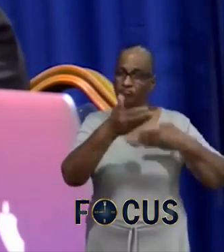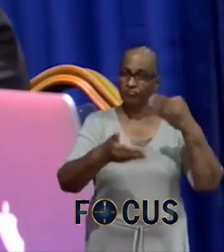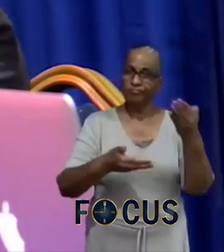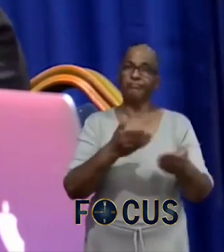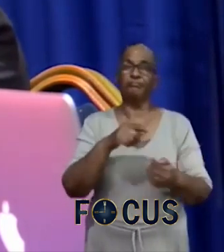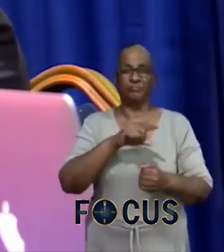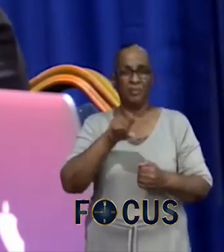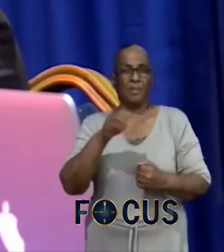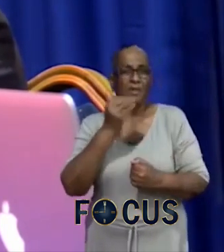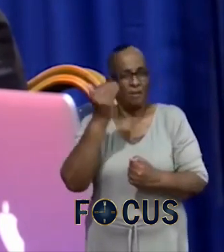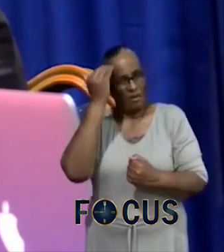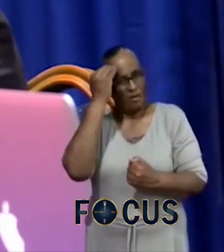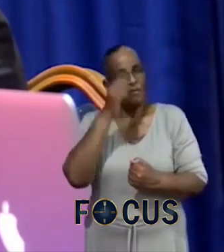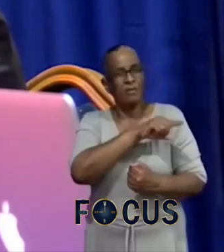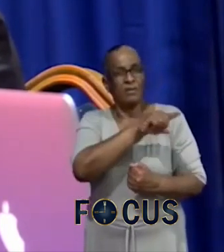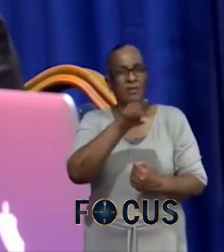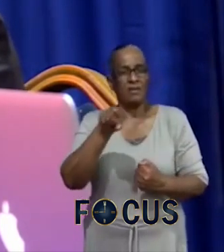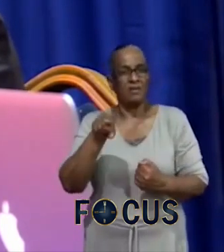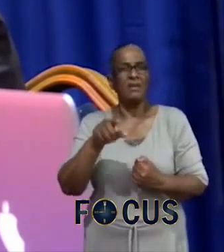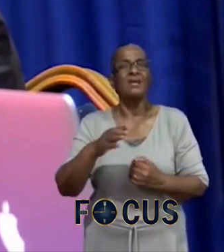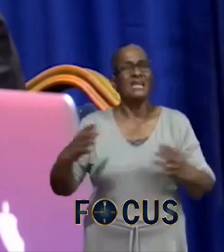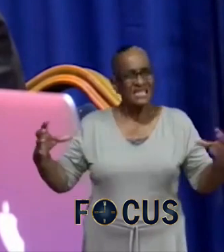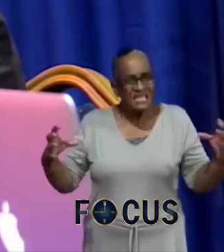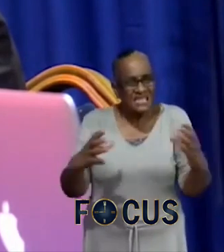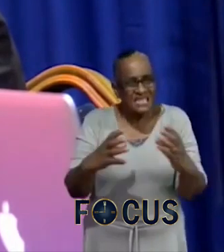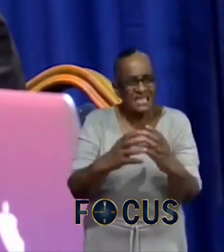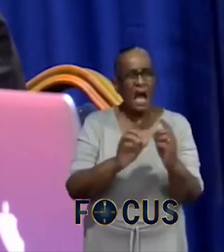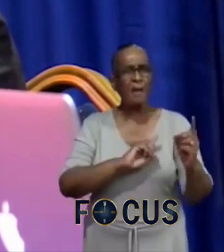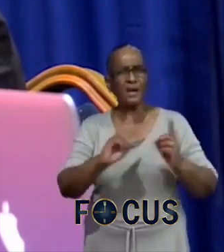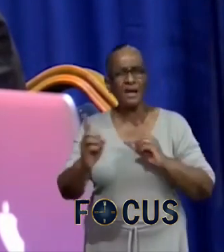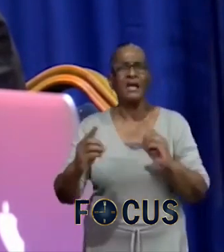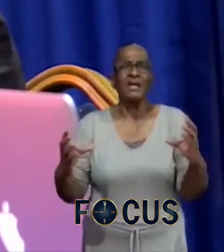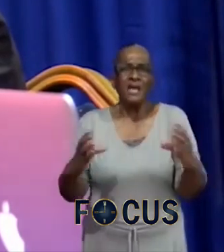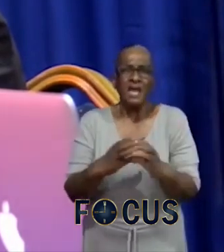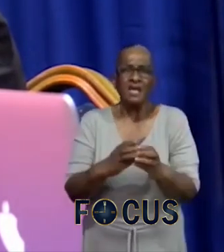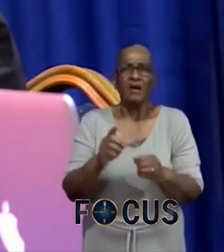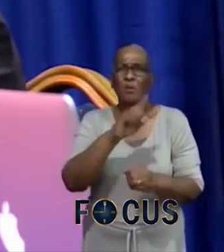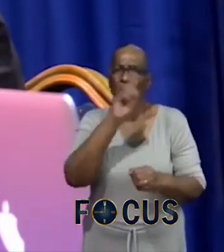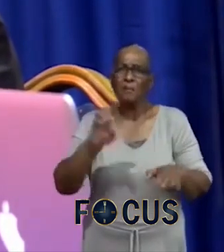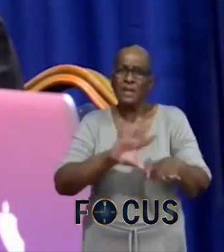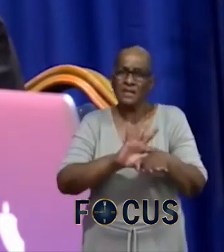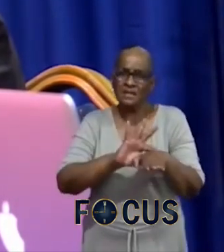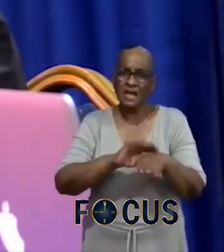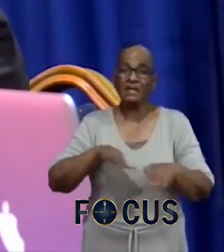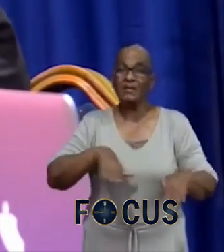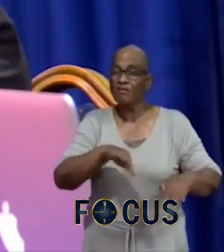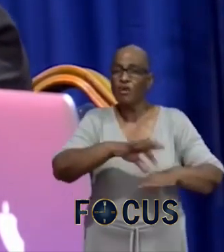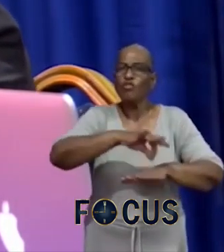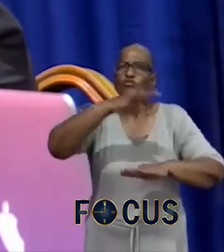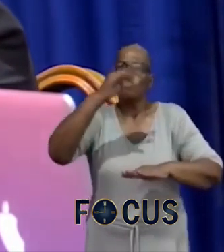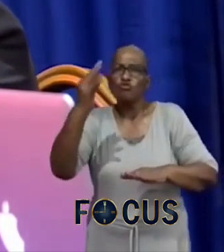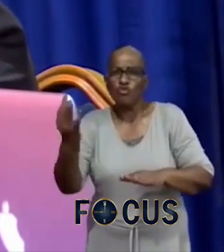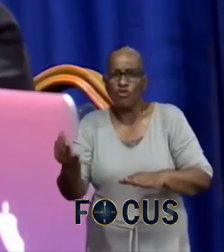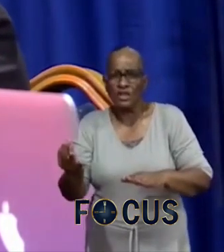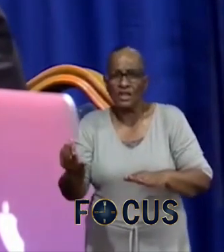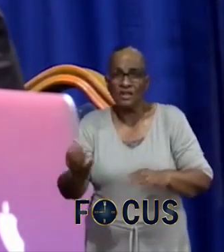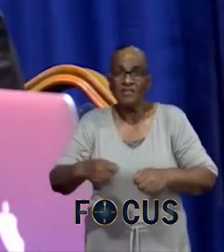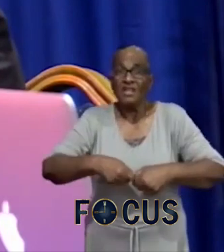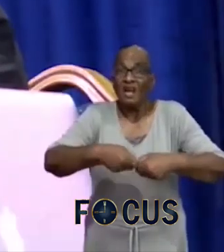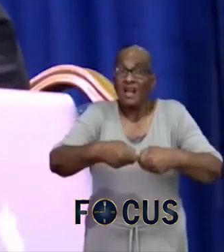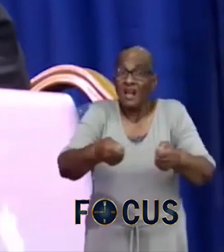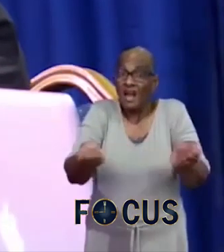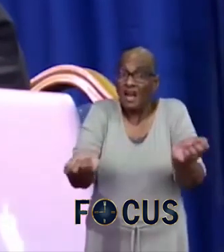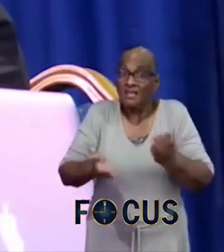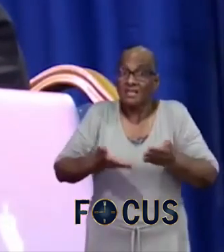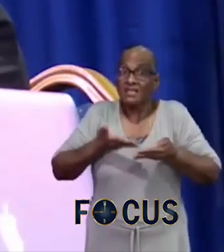U mag weten dat wij met elkaar kijken om de medische zending, volksgezondheid, de gelegenheid te geven